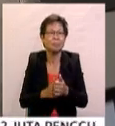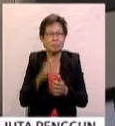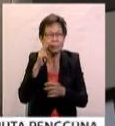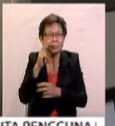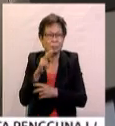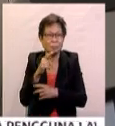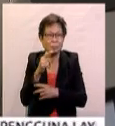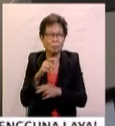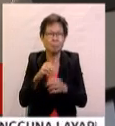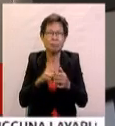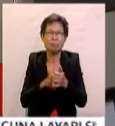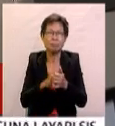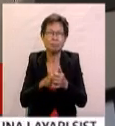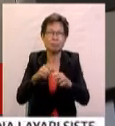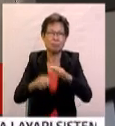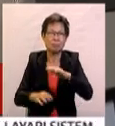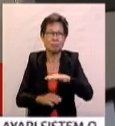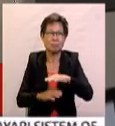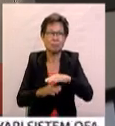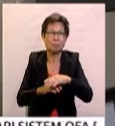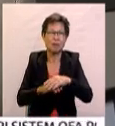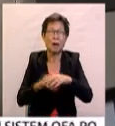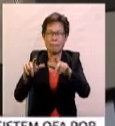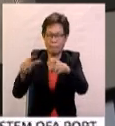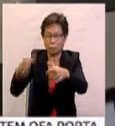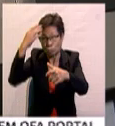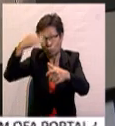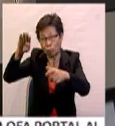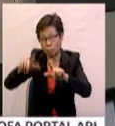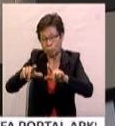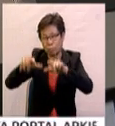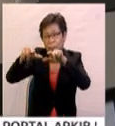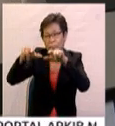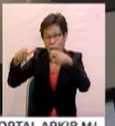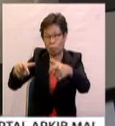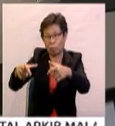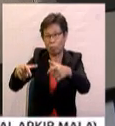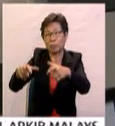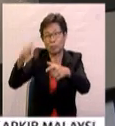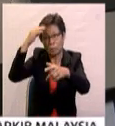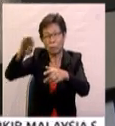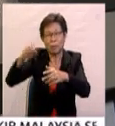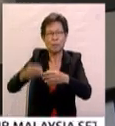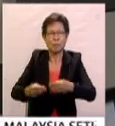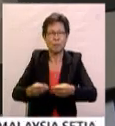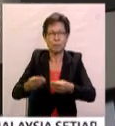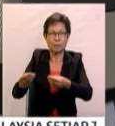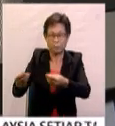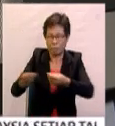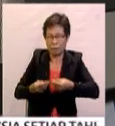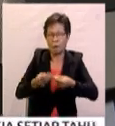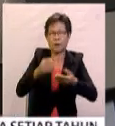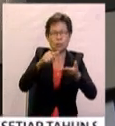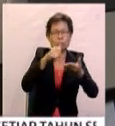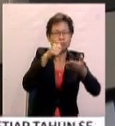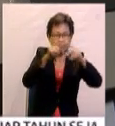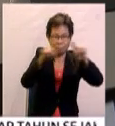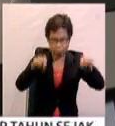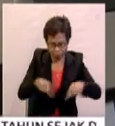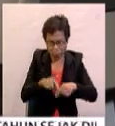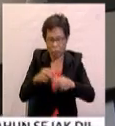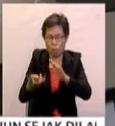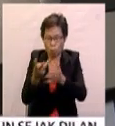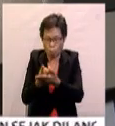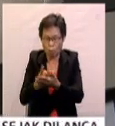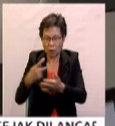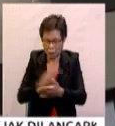kedudukan pasukan polis itu dengan memberikan dokumen-dokumen kewangan. Kita terima